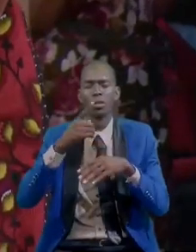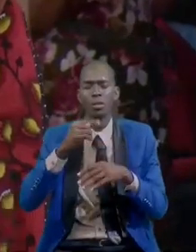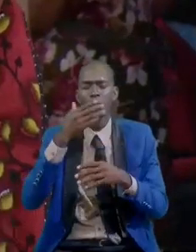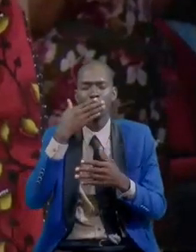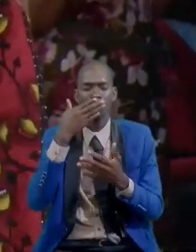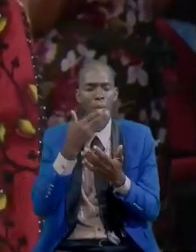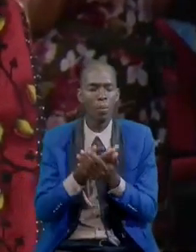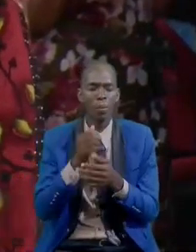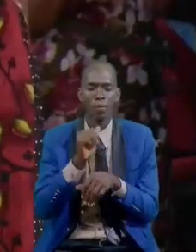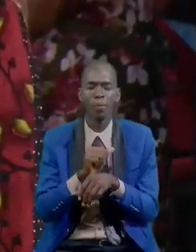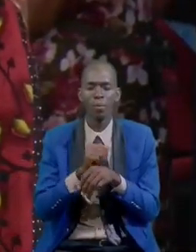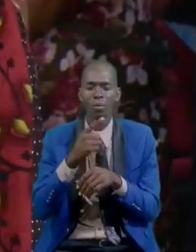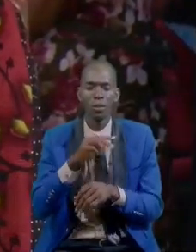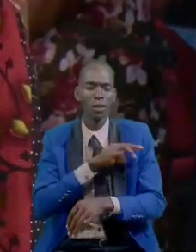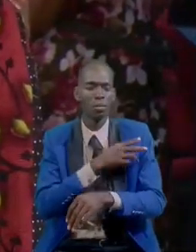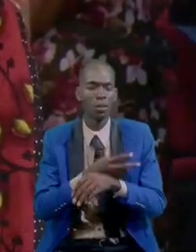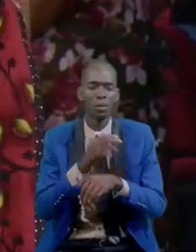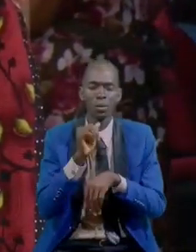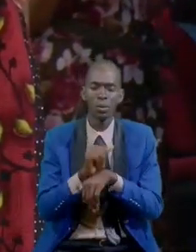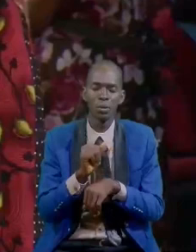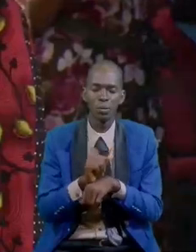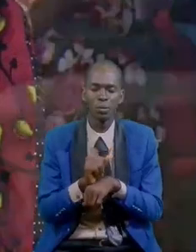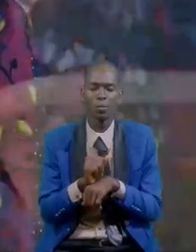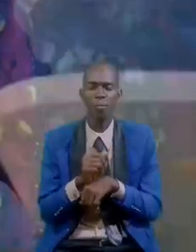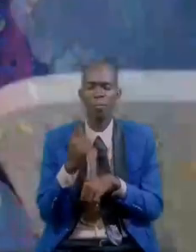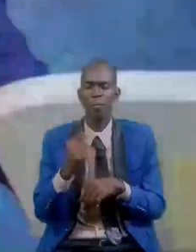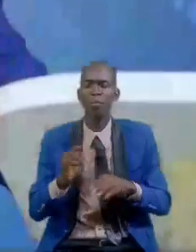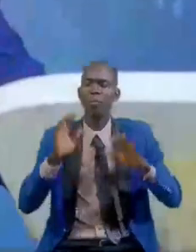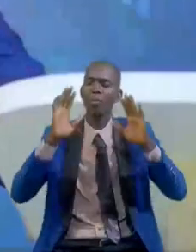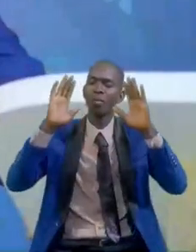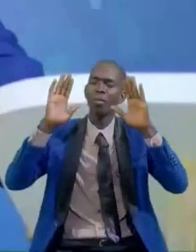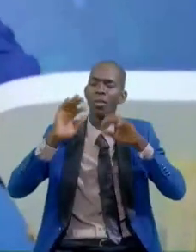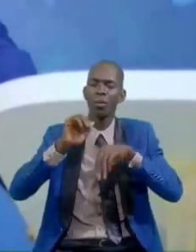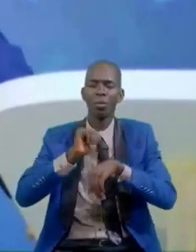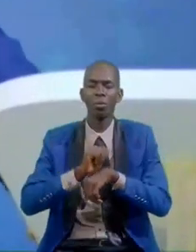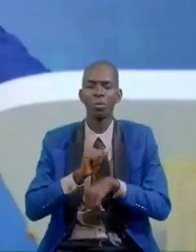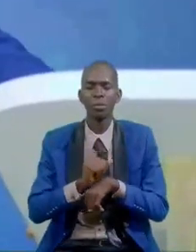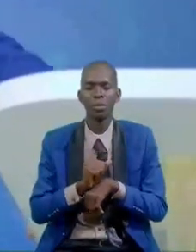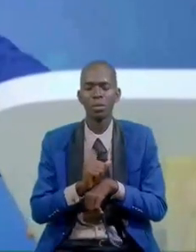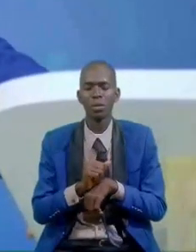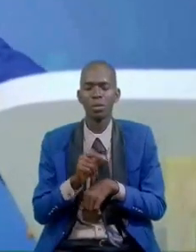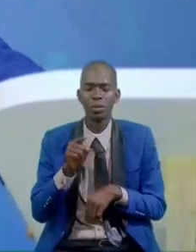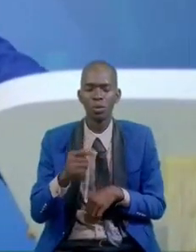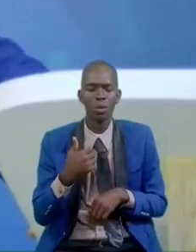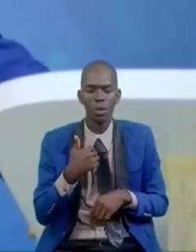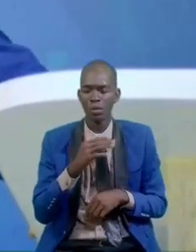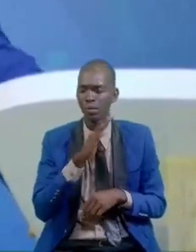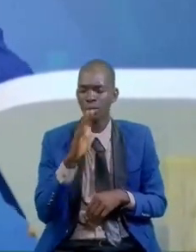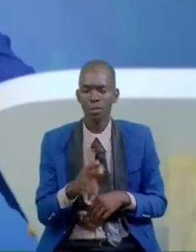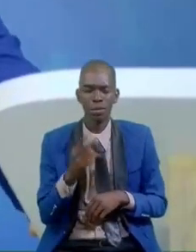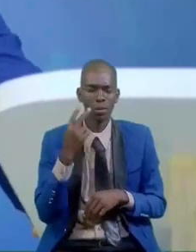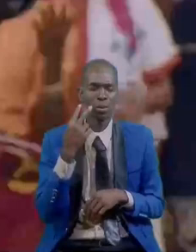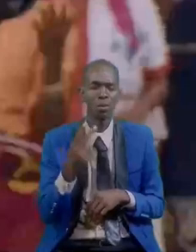Les bonnes œuvres, les grandes œuvres, les œuvres miraculeuses que tu n'as jamais